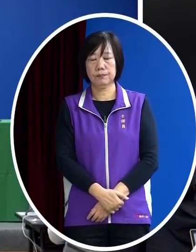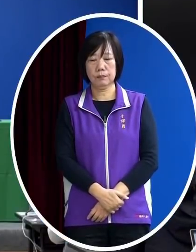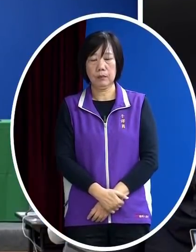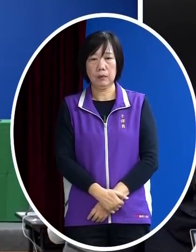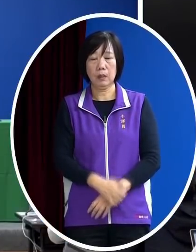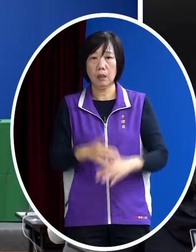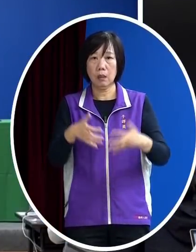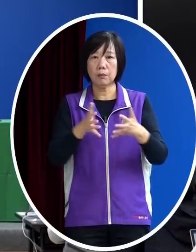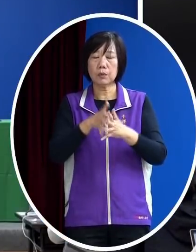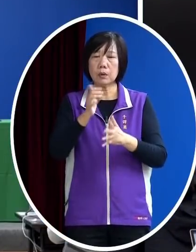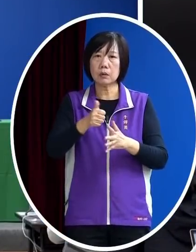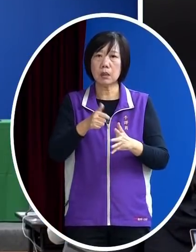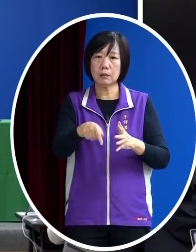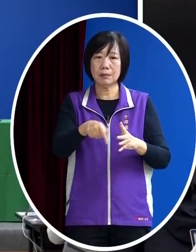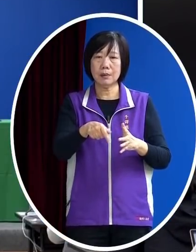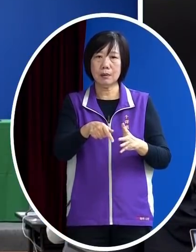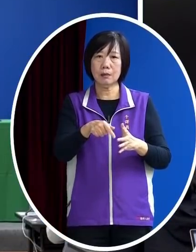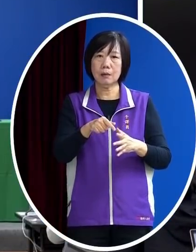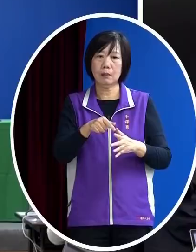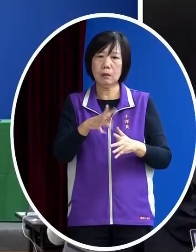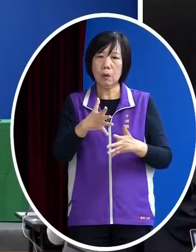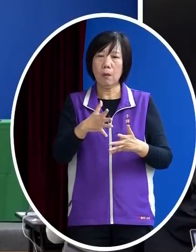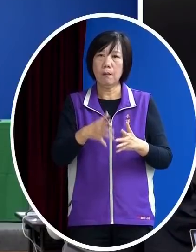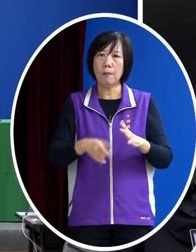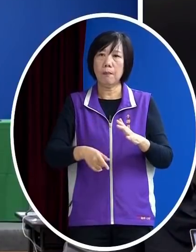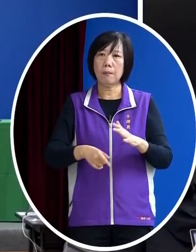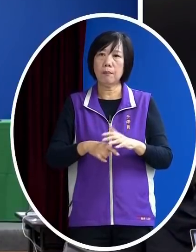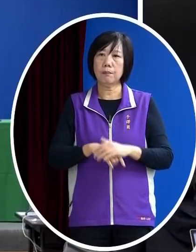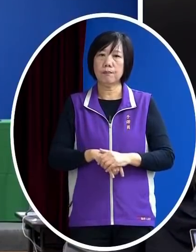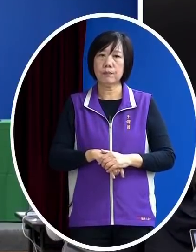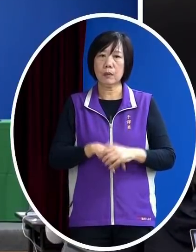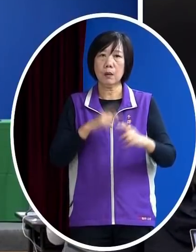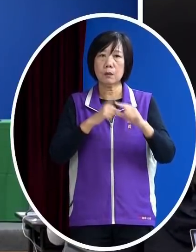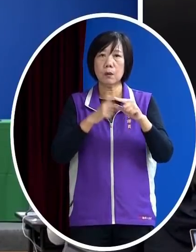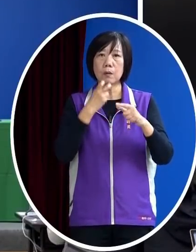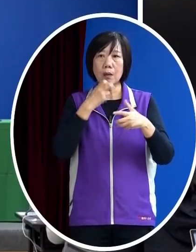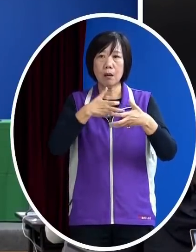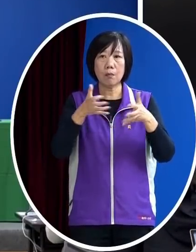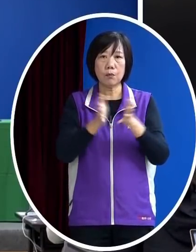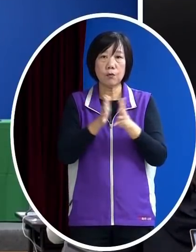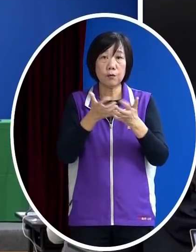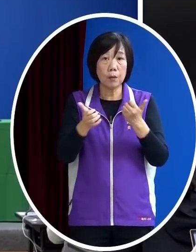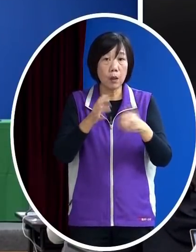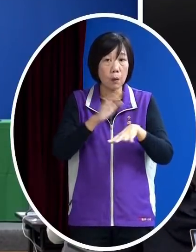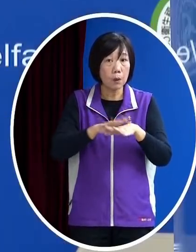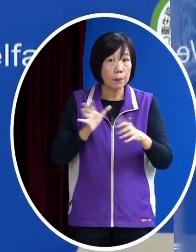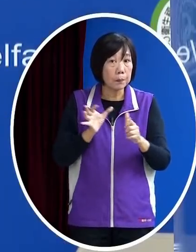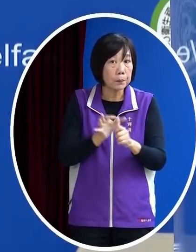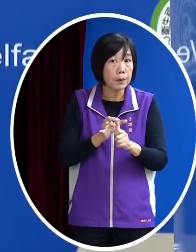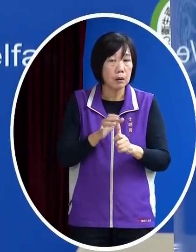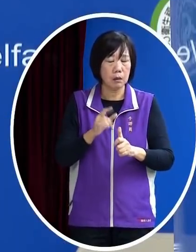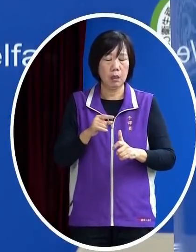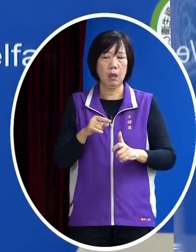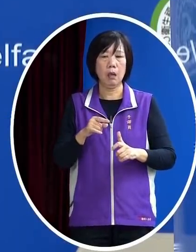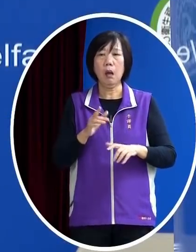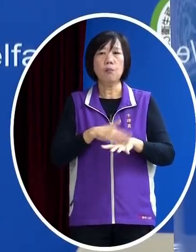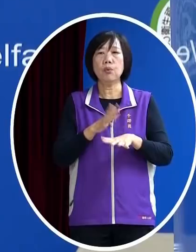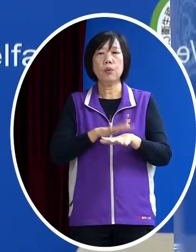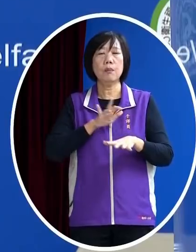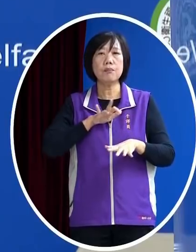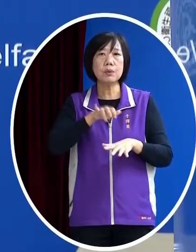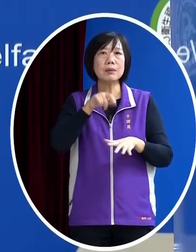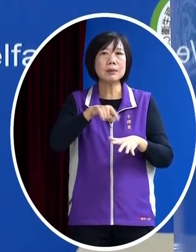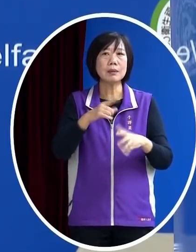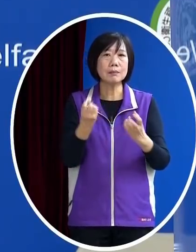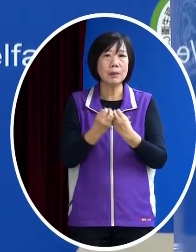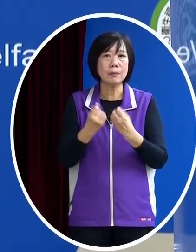部长想请教，那现在有本土案例，那在秋冬专案部分会有紧缩吗？ 在目前我也不会因为这个案例，我们也讲过